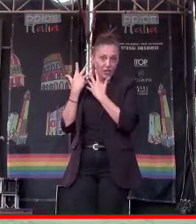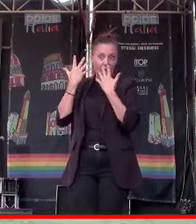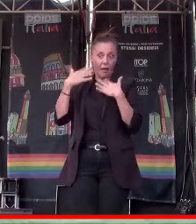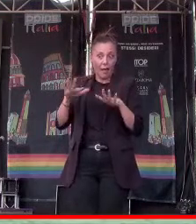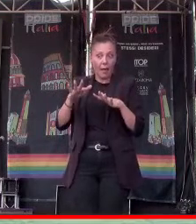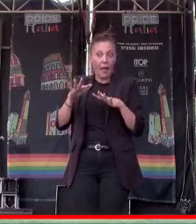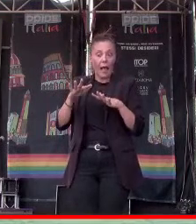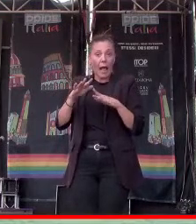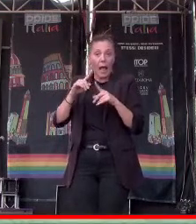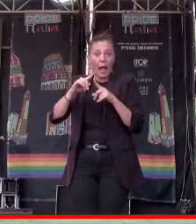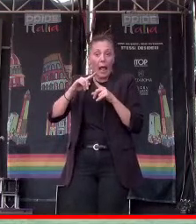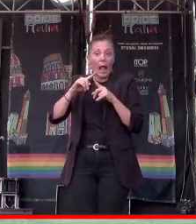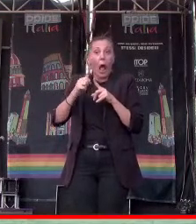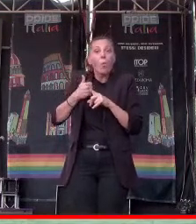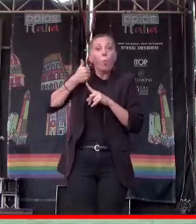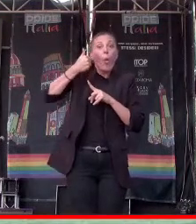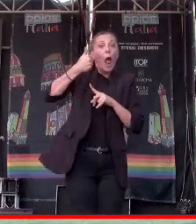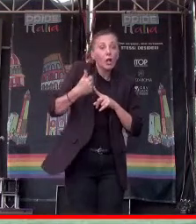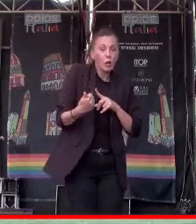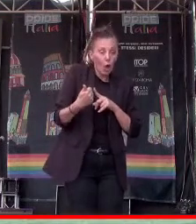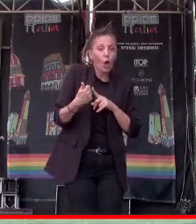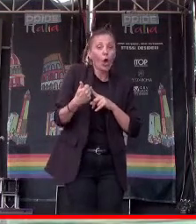successivo abbiamo fatto